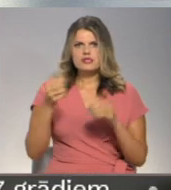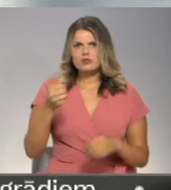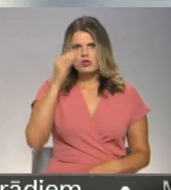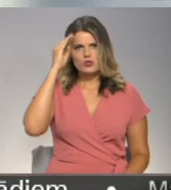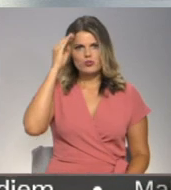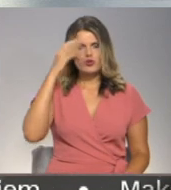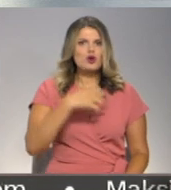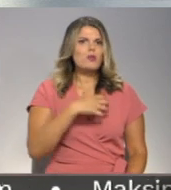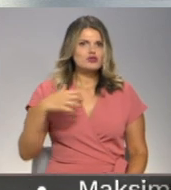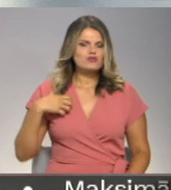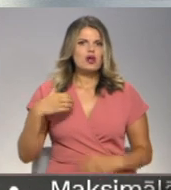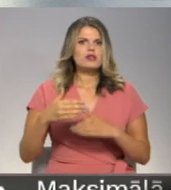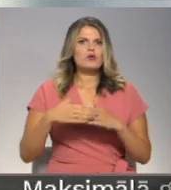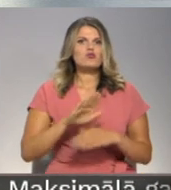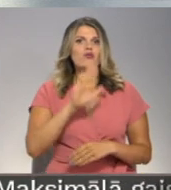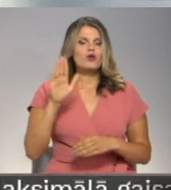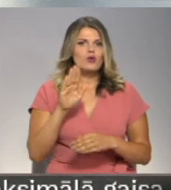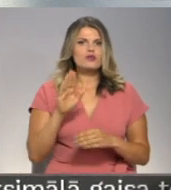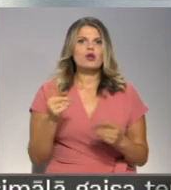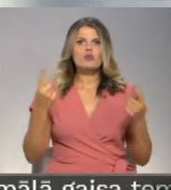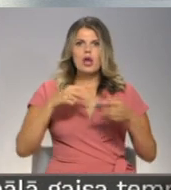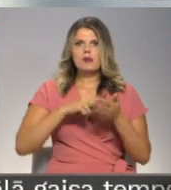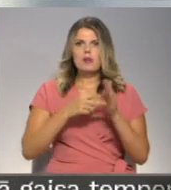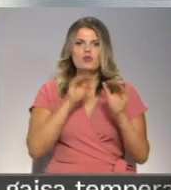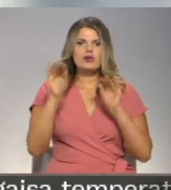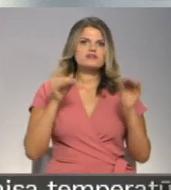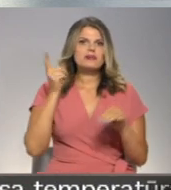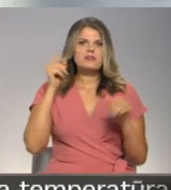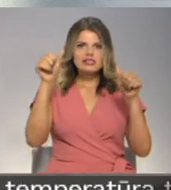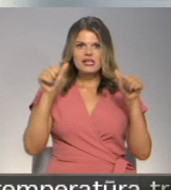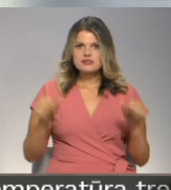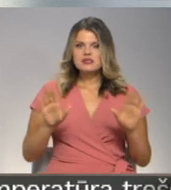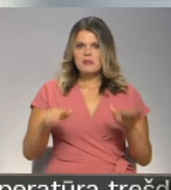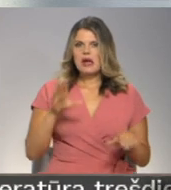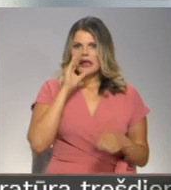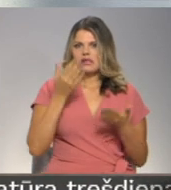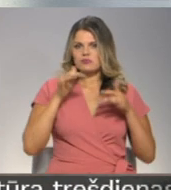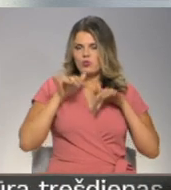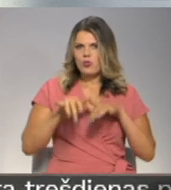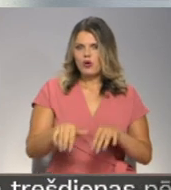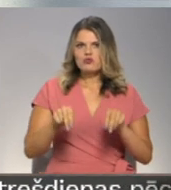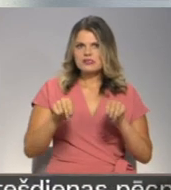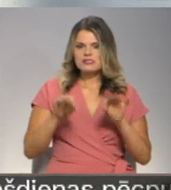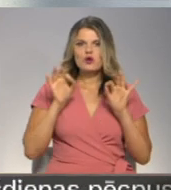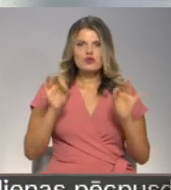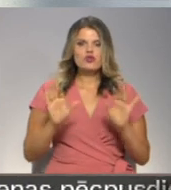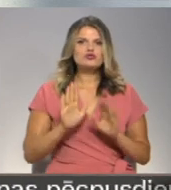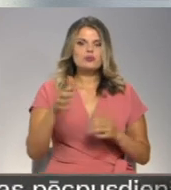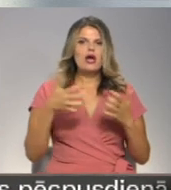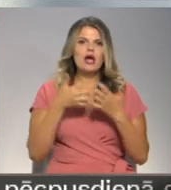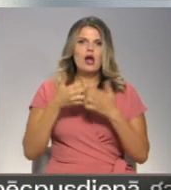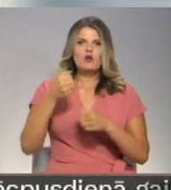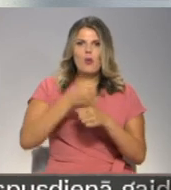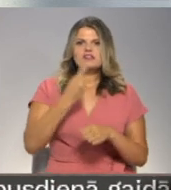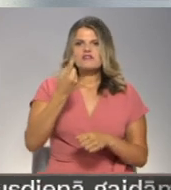zēns, pašvaldība tuvāko dienu laikā plāno izvietot brīdinājumu zīmes par iespējamiem nogruvumiem. Lai gan tieši pie Karostas atrodas